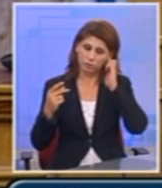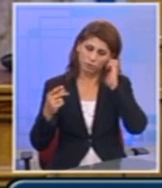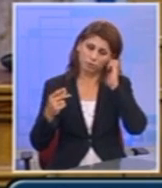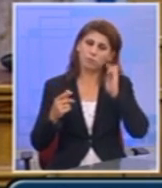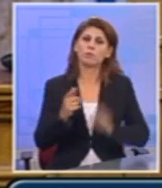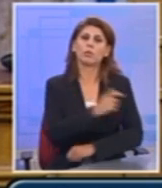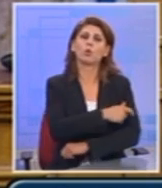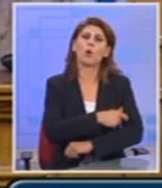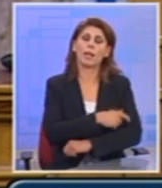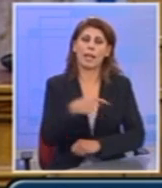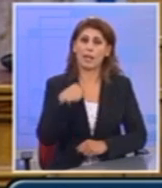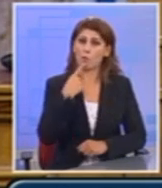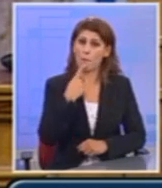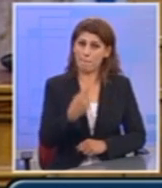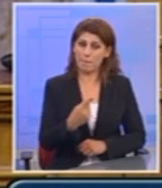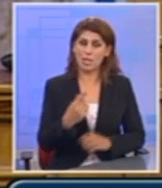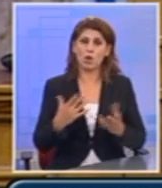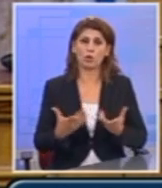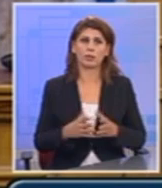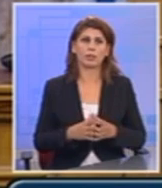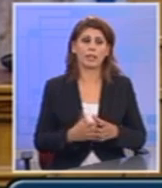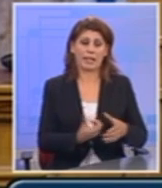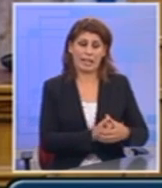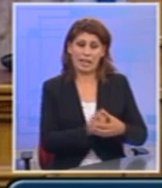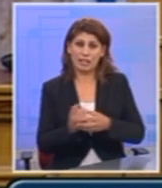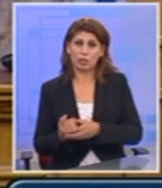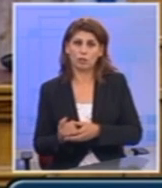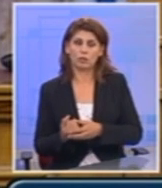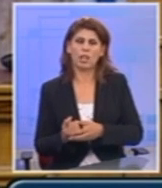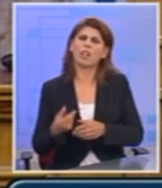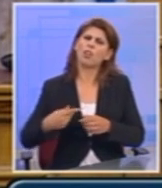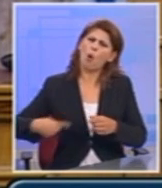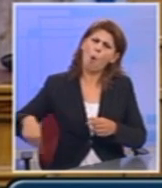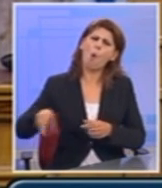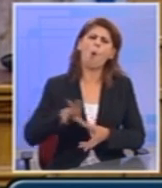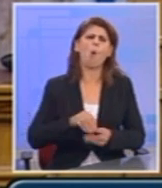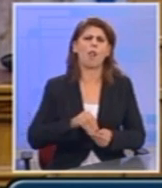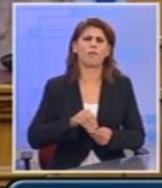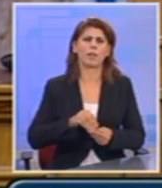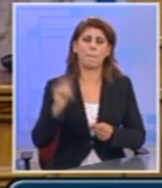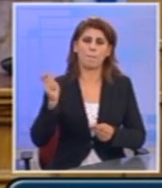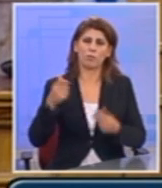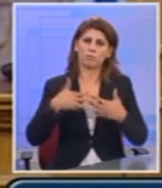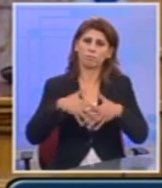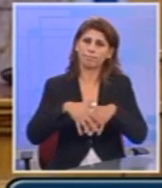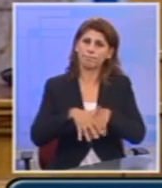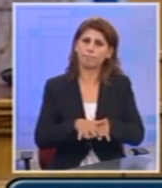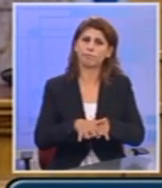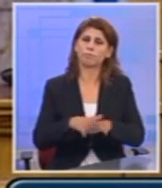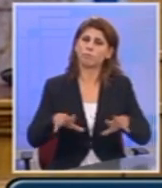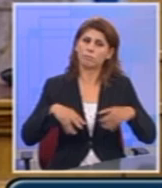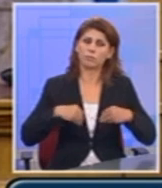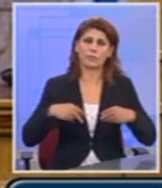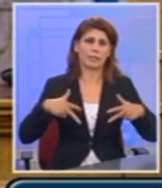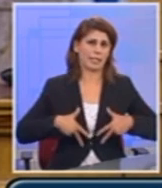οη έχει τονίσει ότι η λιτότητα και ο λοιπές πολιτικές προσαρμογής που που αθετούνται από